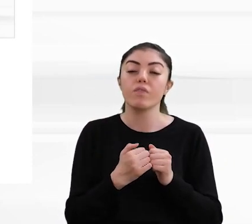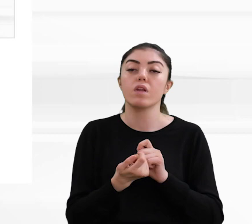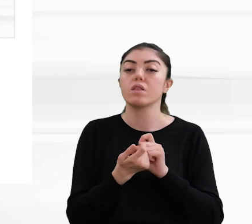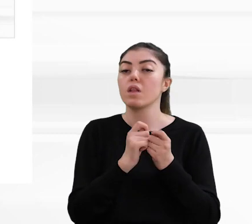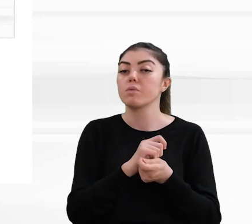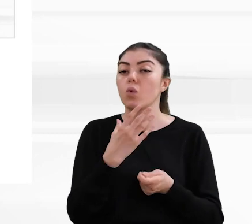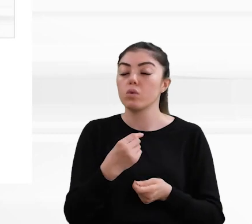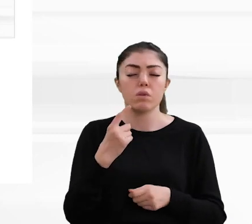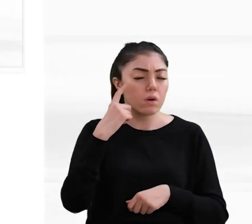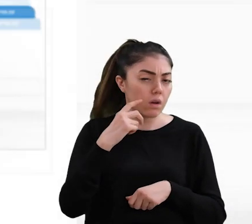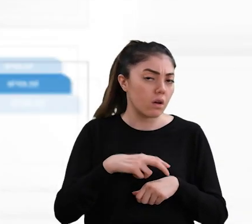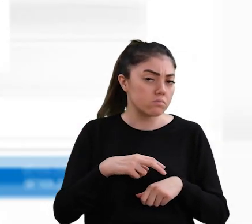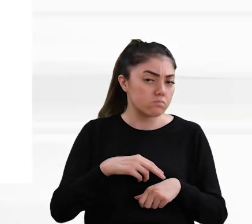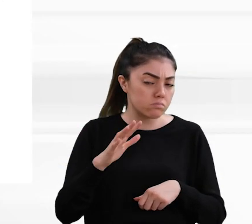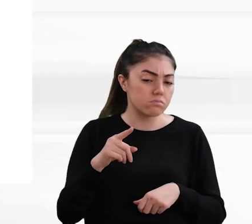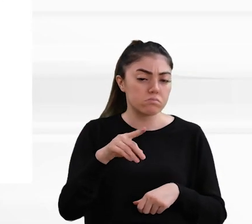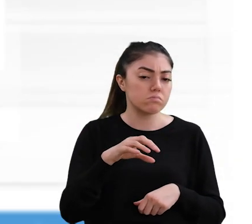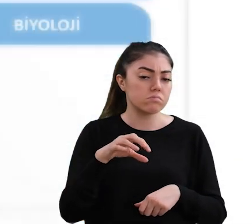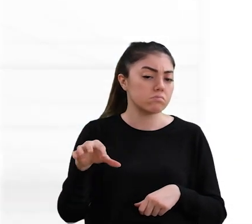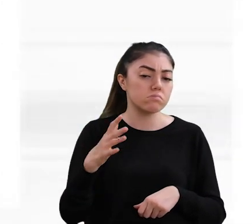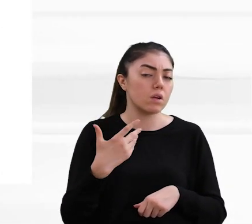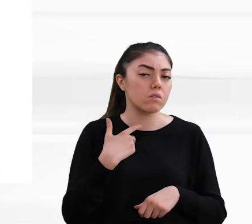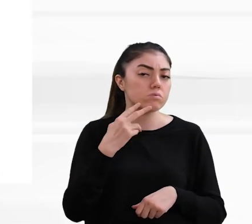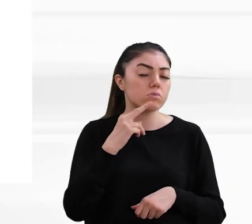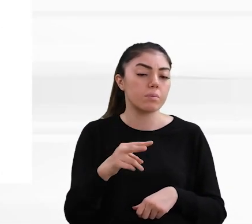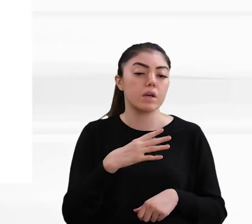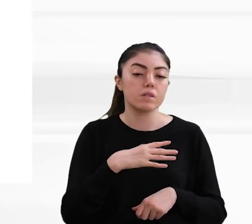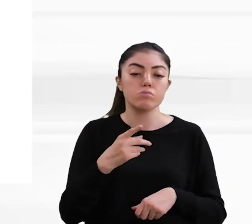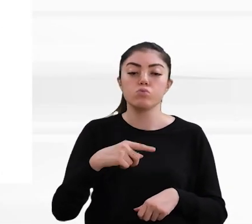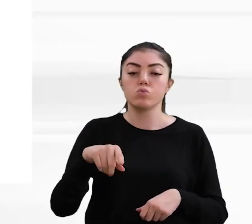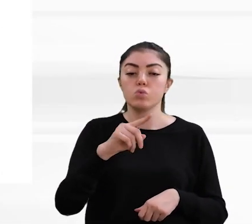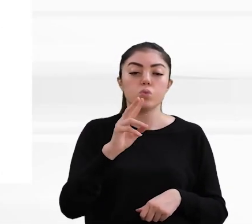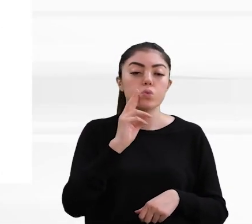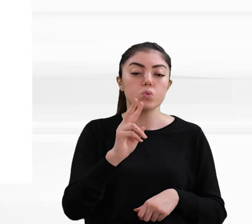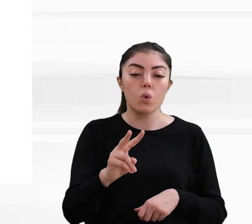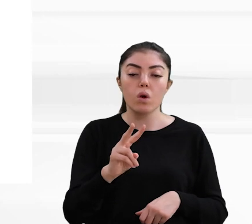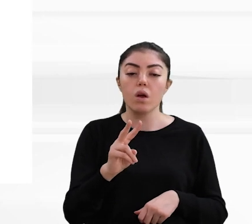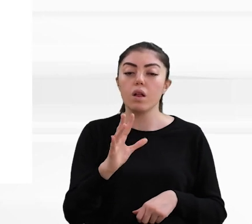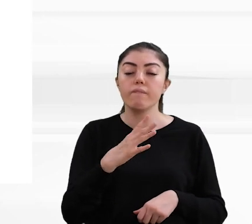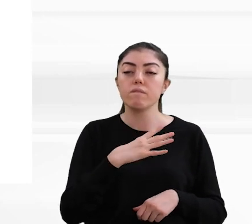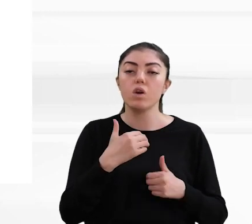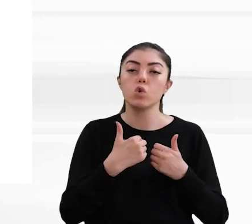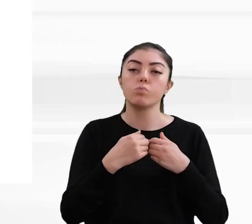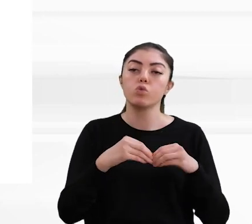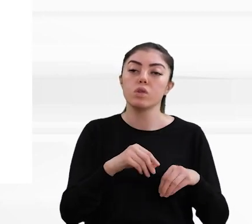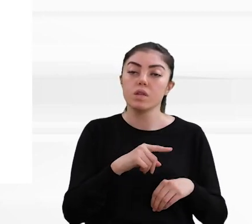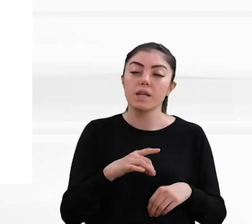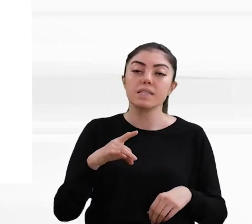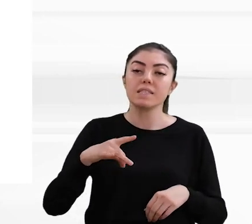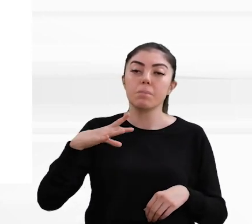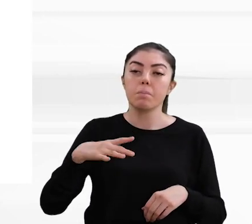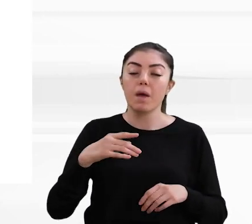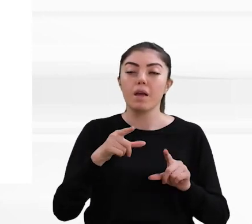gerçekleşmesi hatırlarsanız şu kısmı mavi gösterelim burada yoğurmuş olduğumuz Yumurtayla